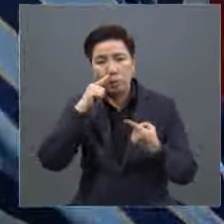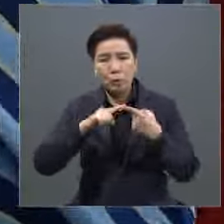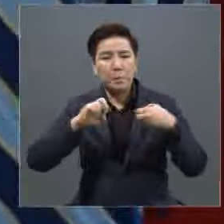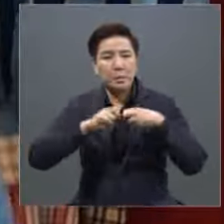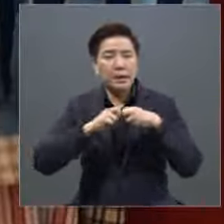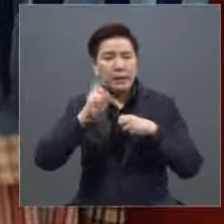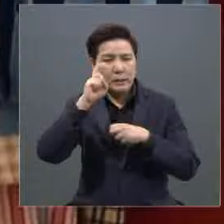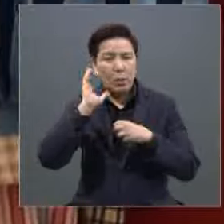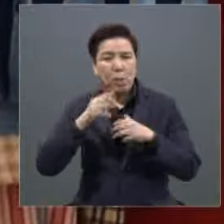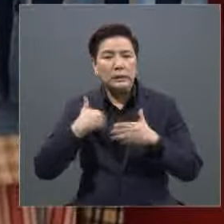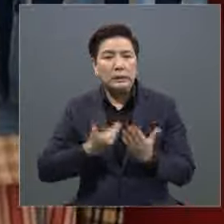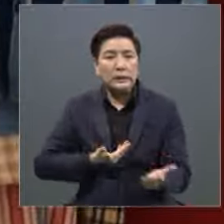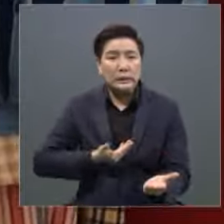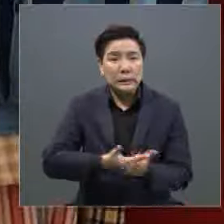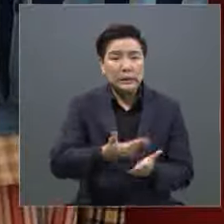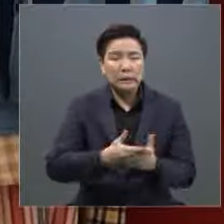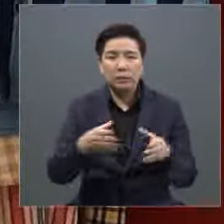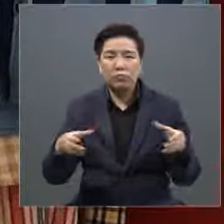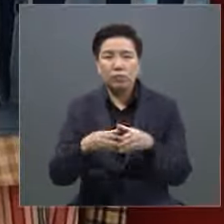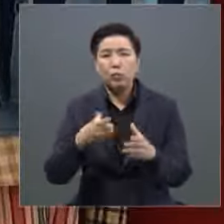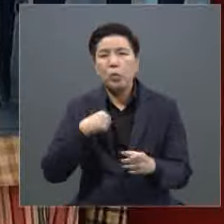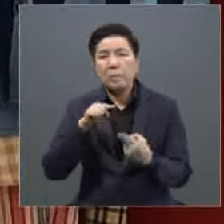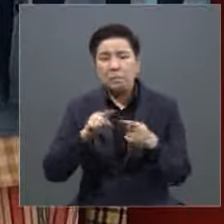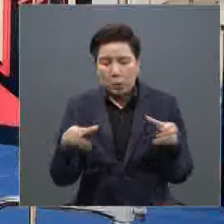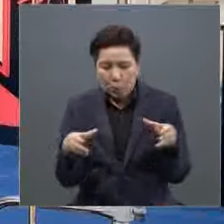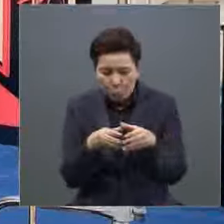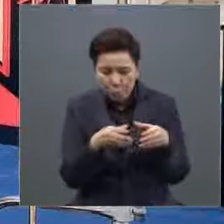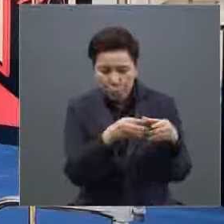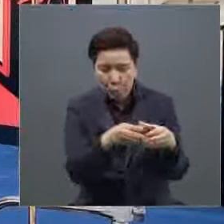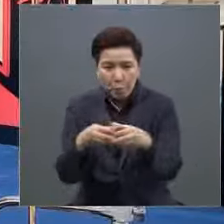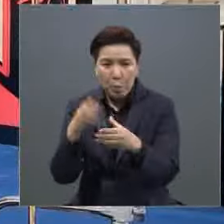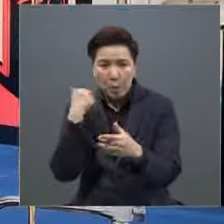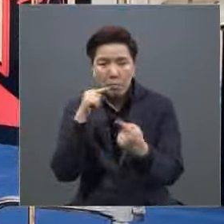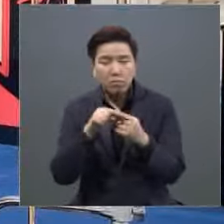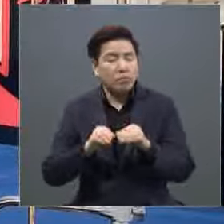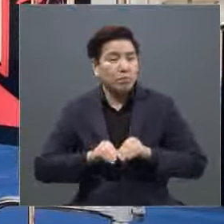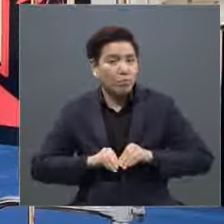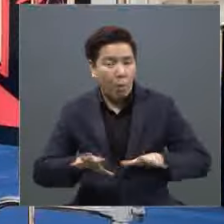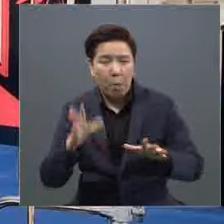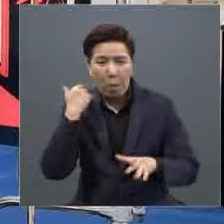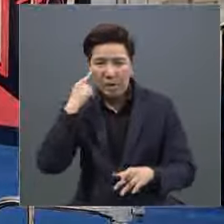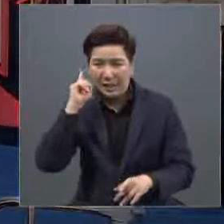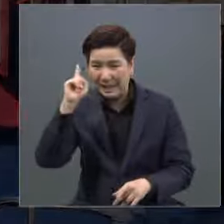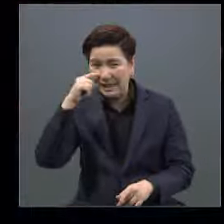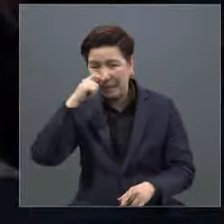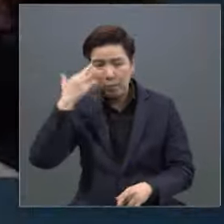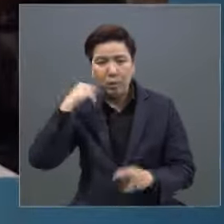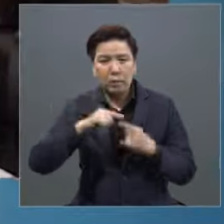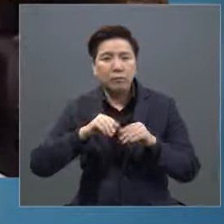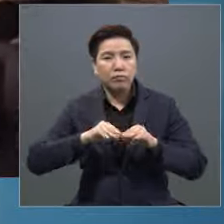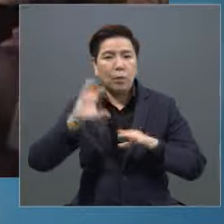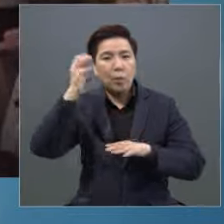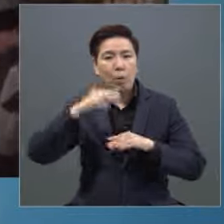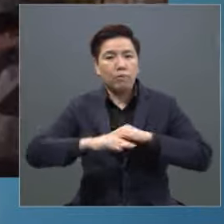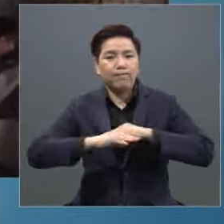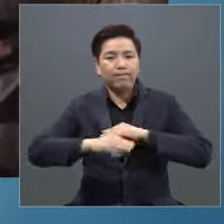การขยายฐานกลุ่มลูกค้าเพราะมักจะนิยมกันเฉพาะกลุ่มแม้เคยเกิดแรงกระเพื่อมในวงการผ้าขาวม้าไทยหลังไปโลดแล่นบน